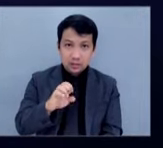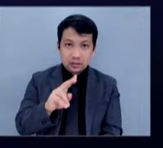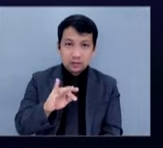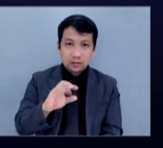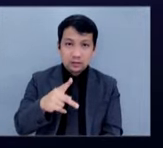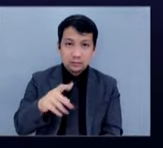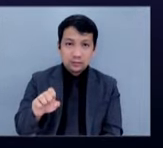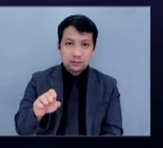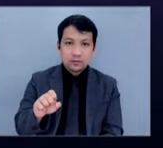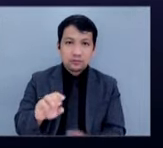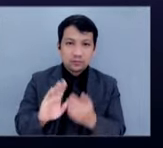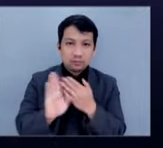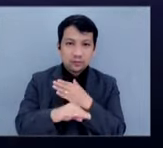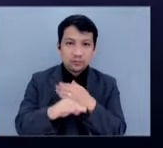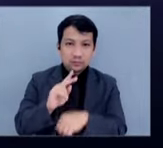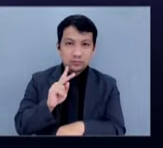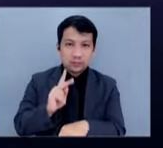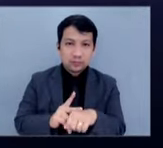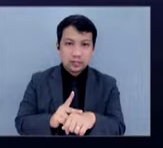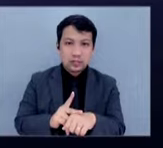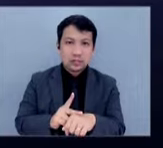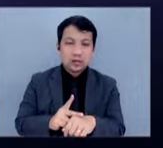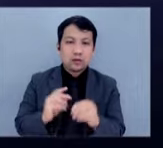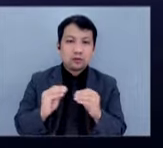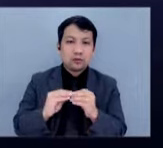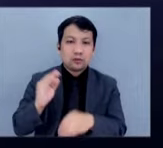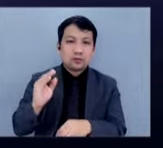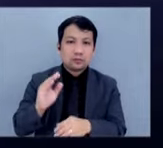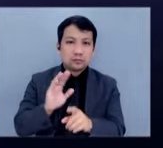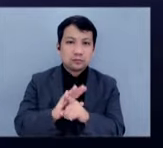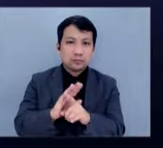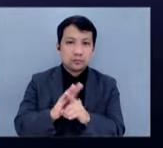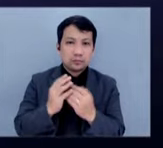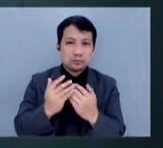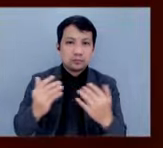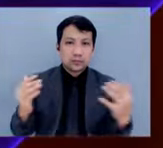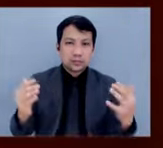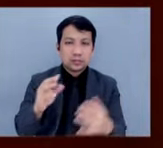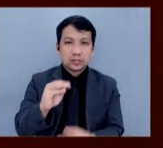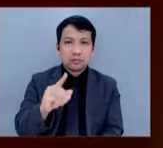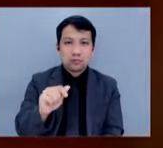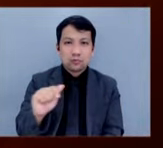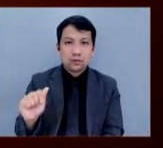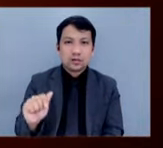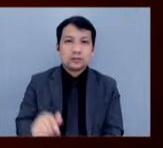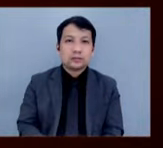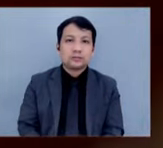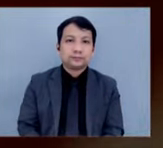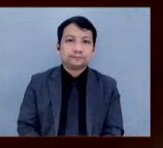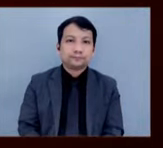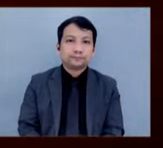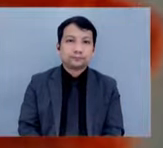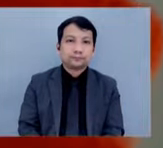silang babalik sa Pilipinas para sa kanilang fan meet sa Mall of Asia Arena.